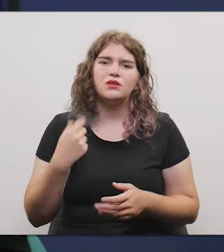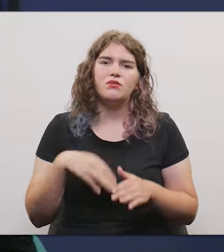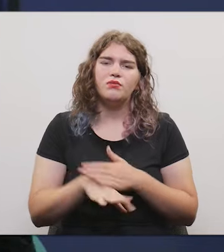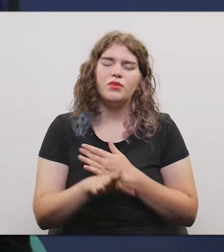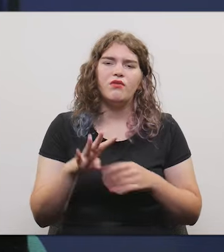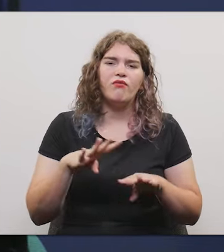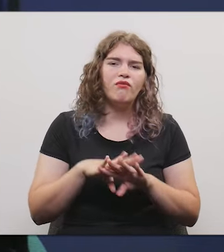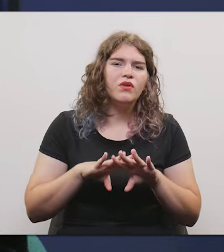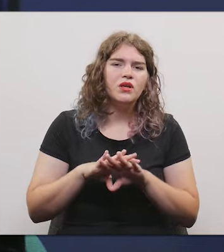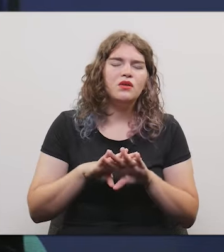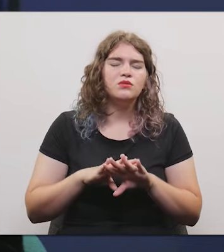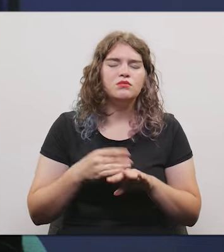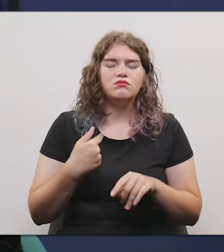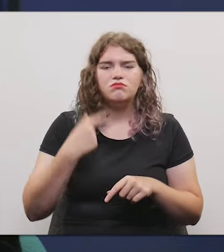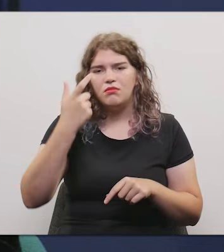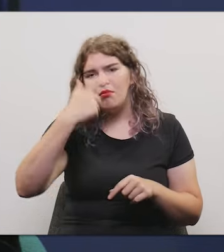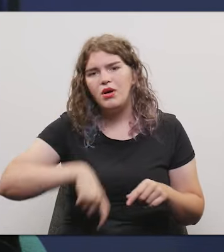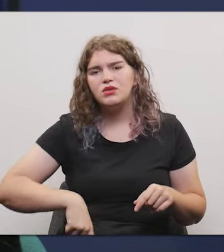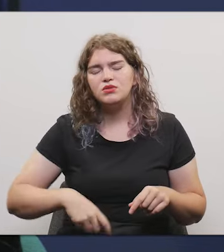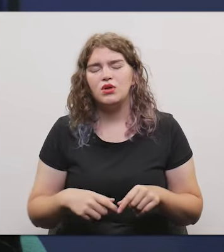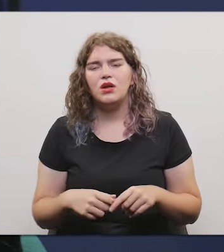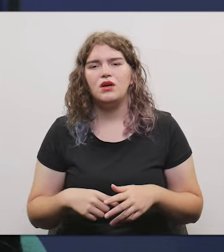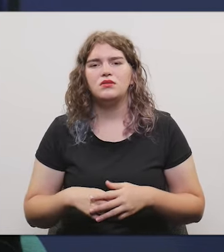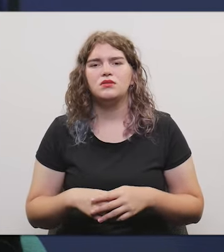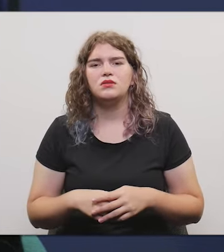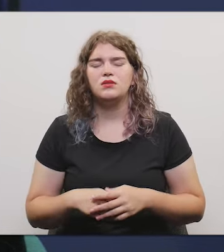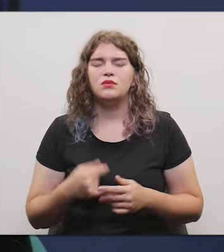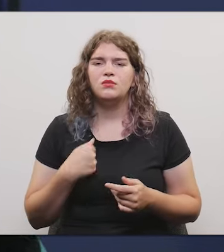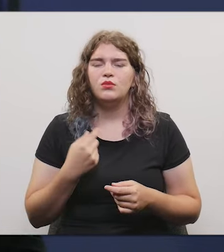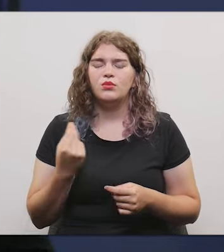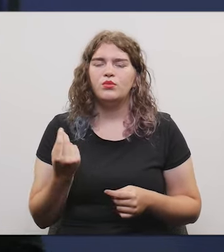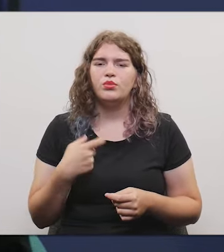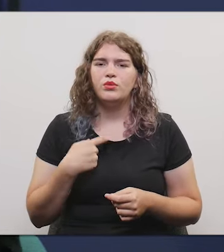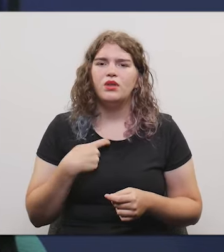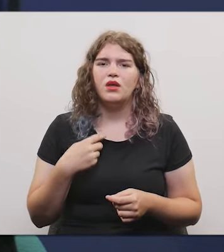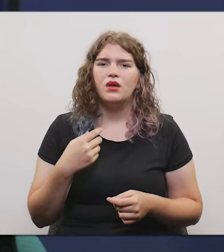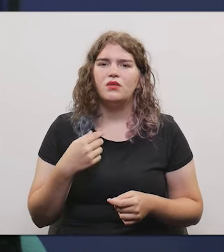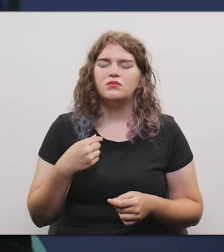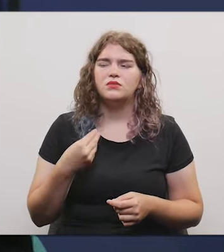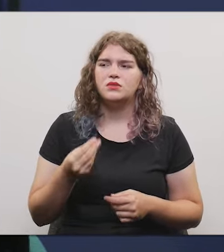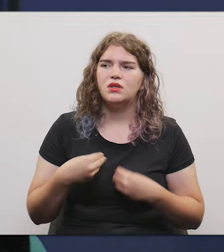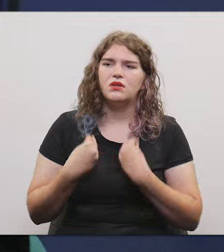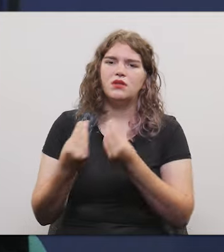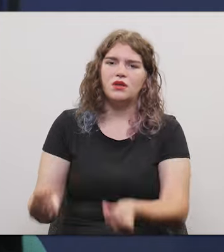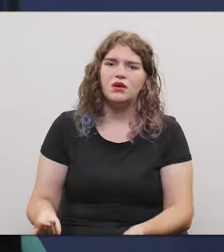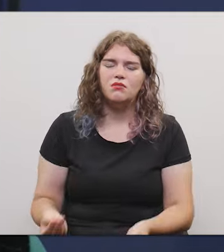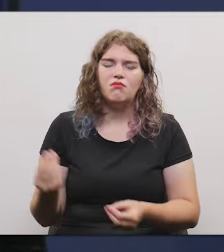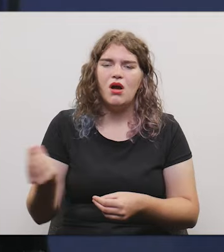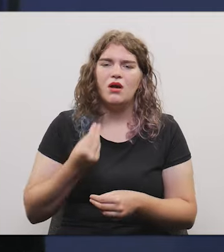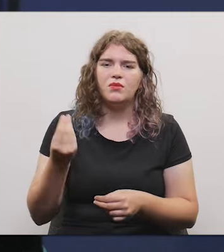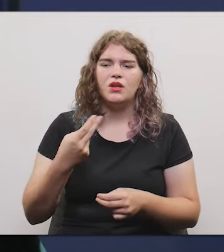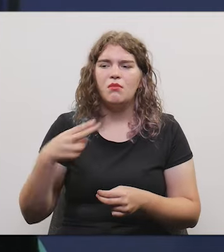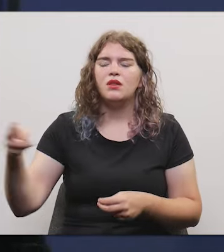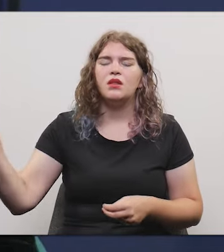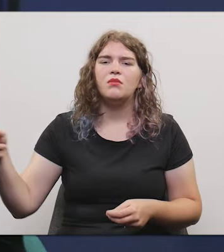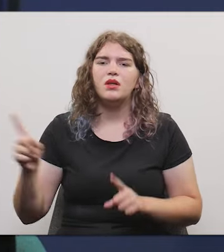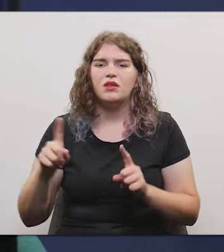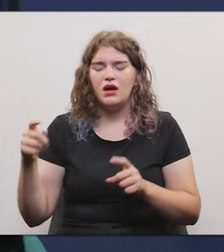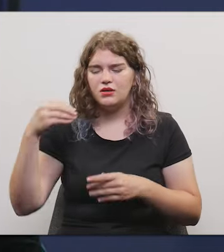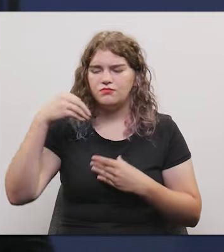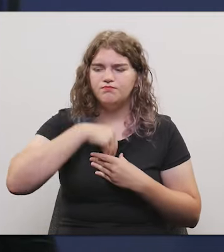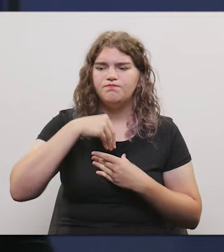bine să trecem prin filtrul nostru personal. În felul acesta putem să dăm mai bine mai departe, dacă noi preluăm și